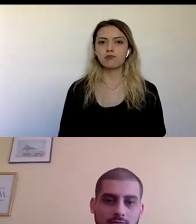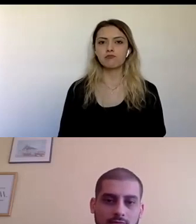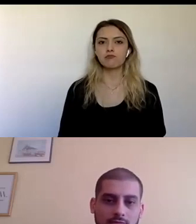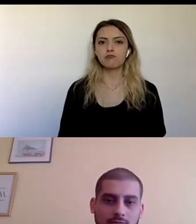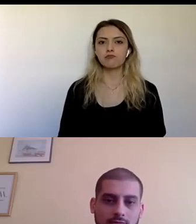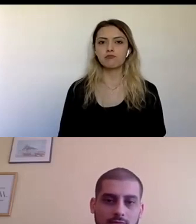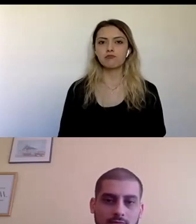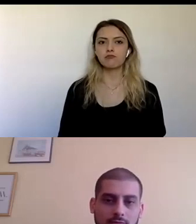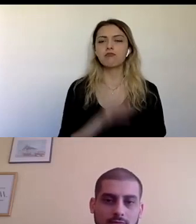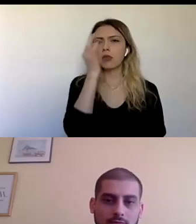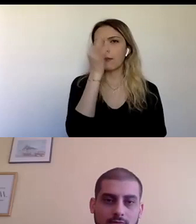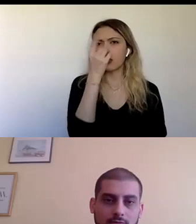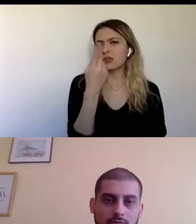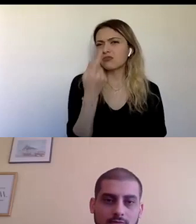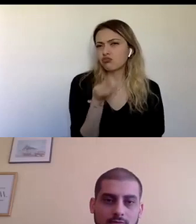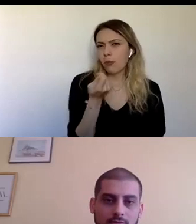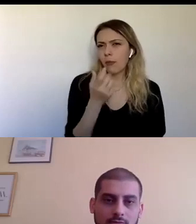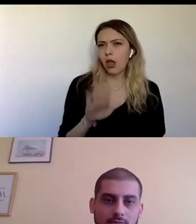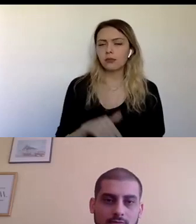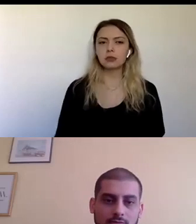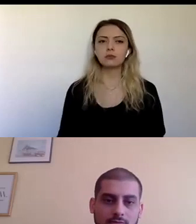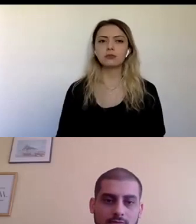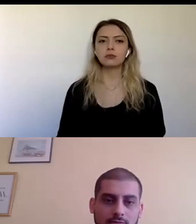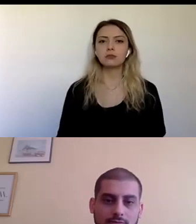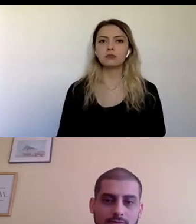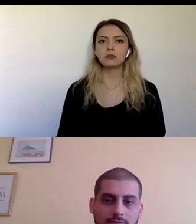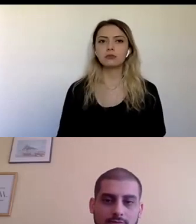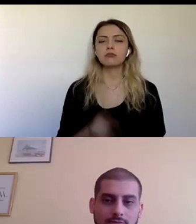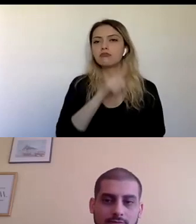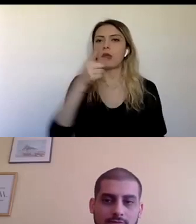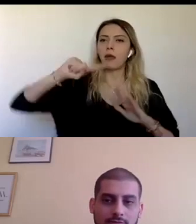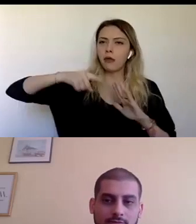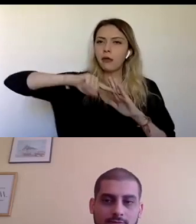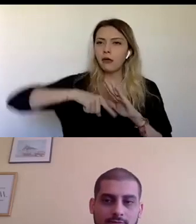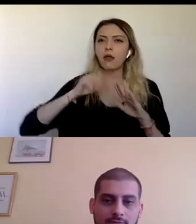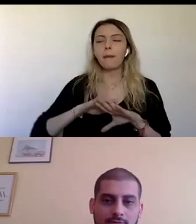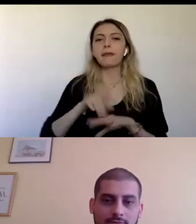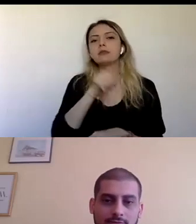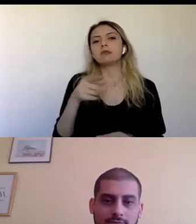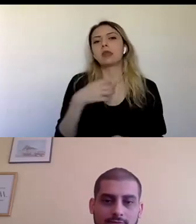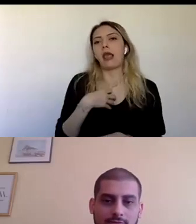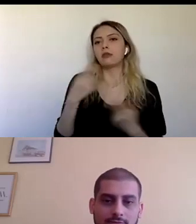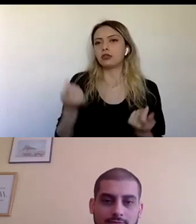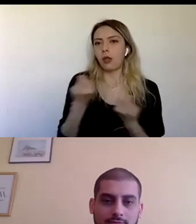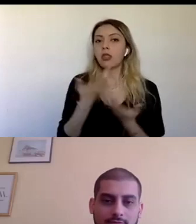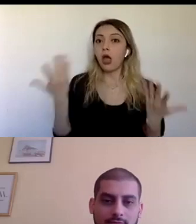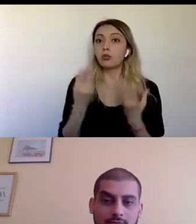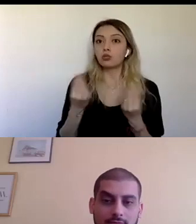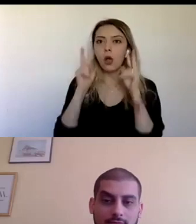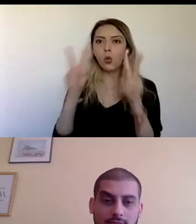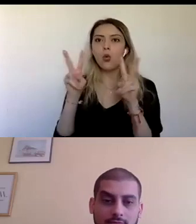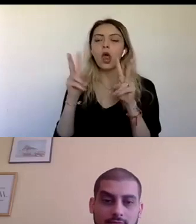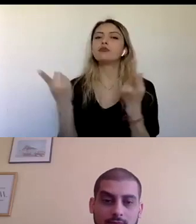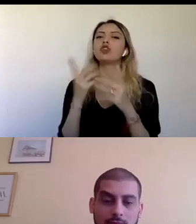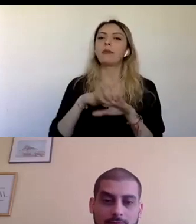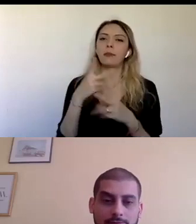Basit bir tane çalışma yaptım ama birazcık uğraşırsanız çalışmanızı daha görsel, daha interaktif hale getirmek için basit videolar